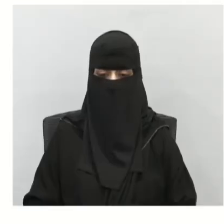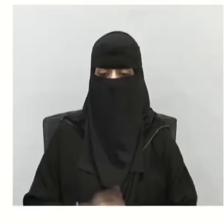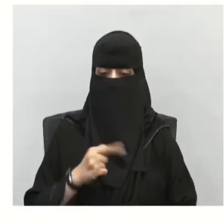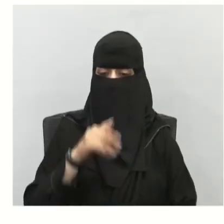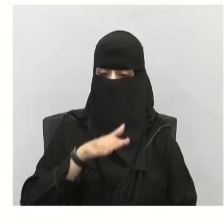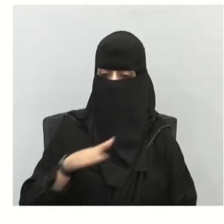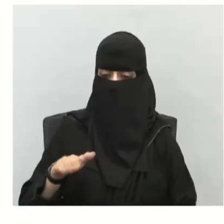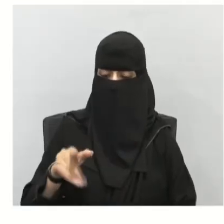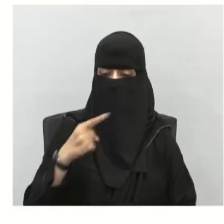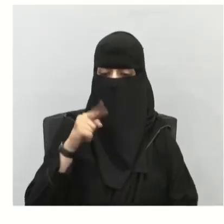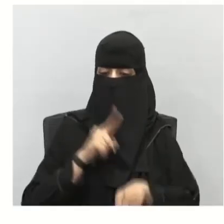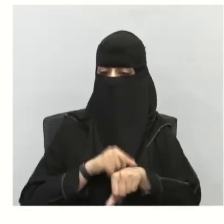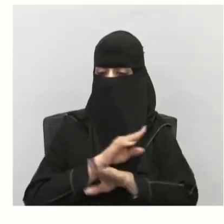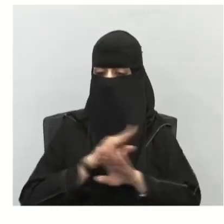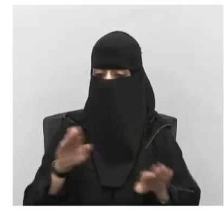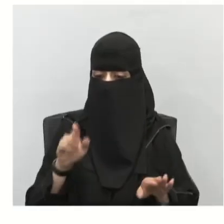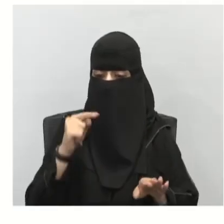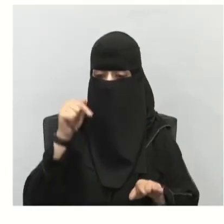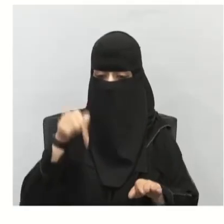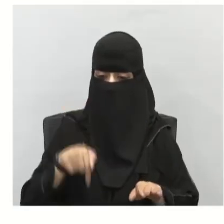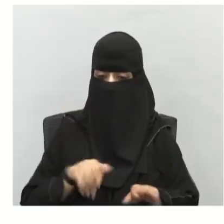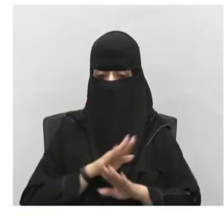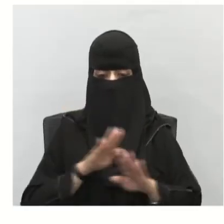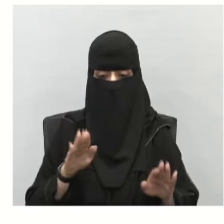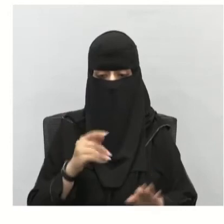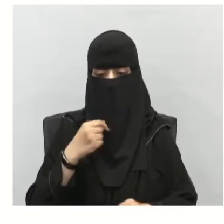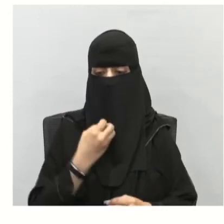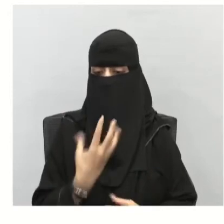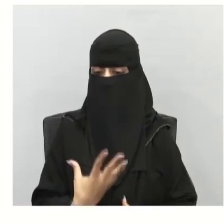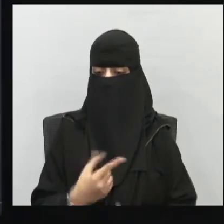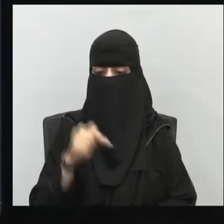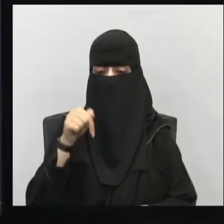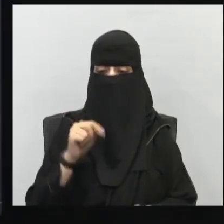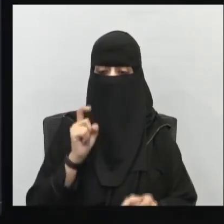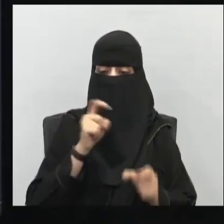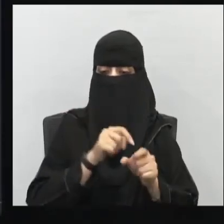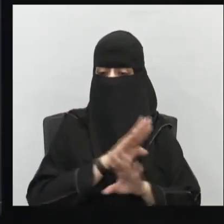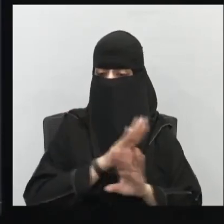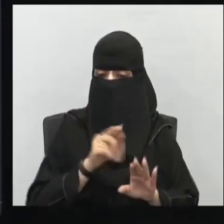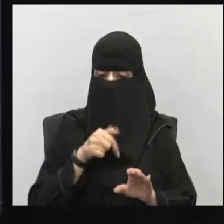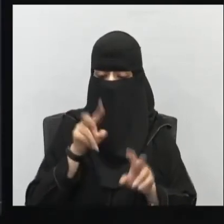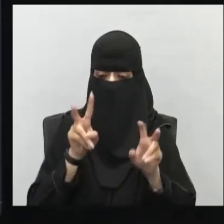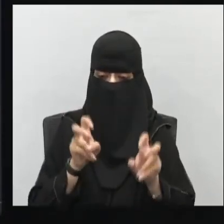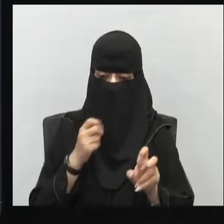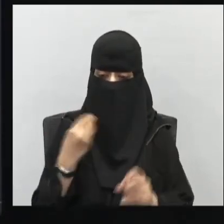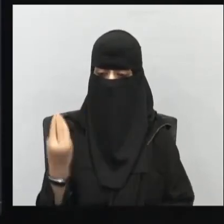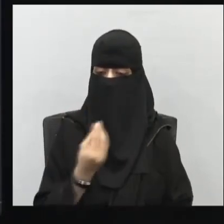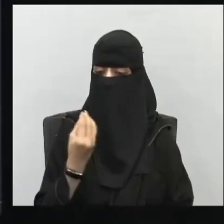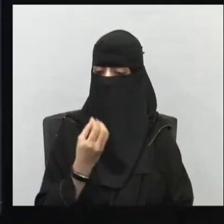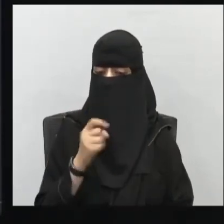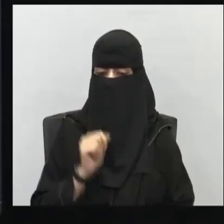إذن صغاري انتهى الوقت. إلى هنا يا صغاري الرائعين وصلنا إلى ختام رحلتنا الممتعة